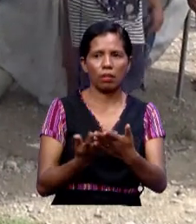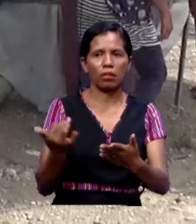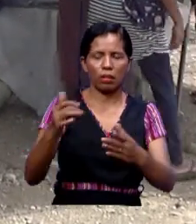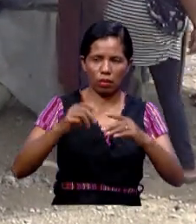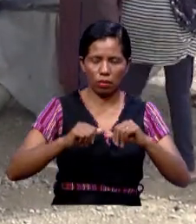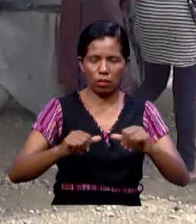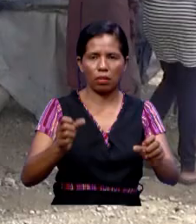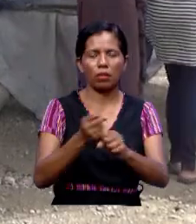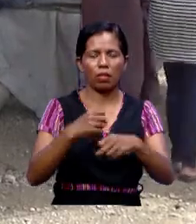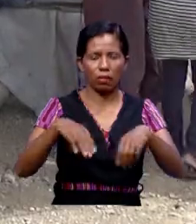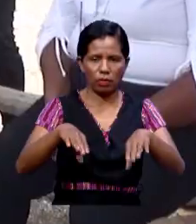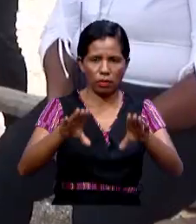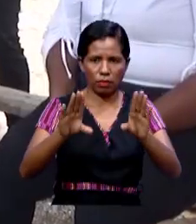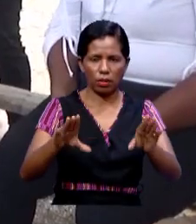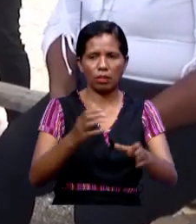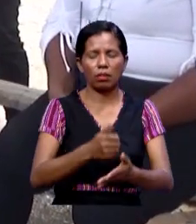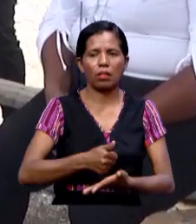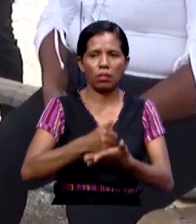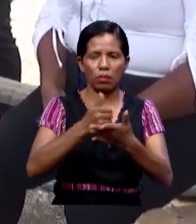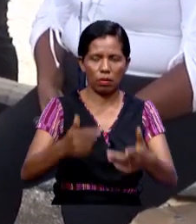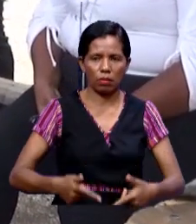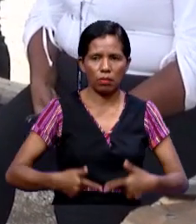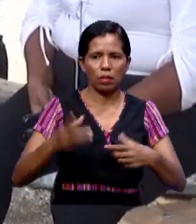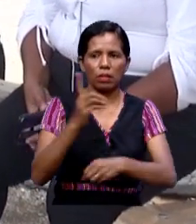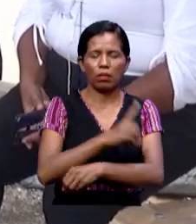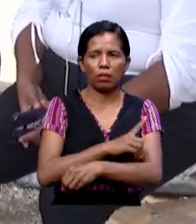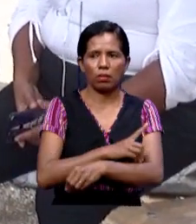kontinua halo negosio hodi sustenta moris lor lorong.